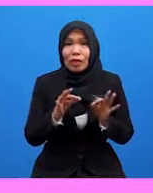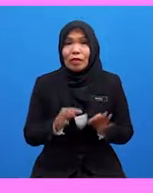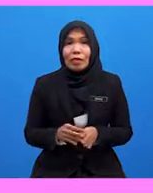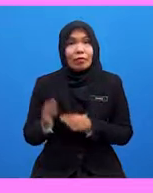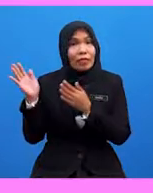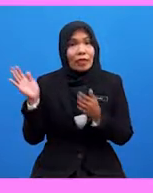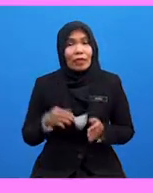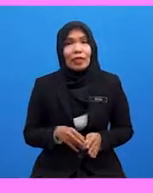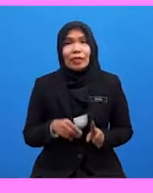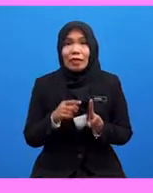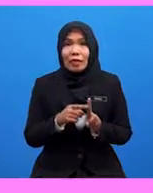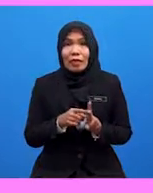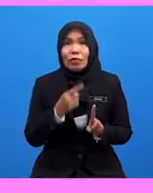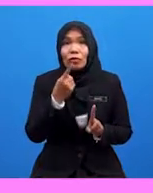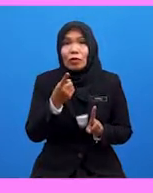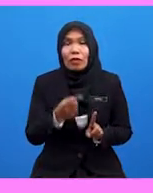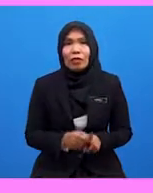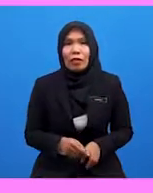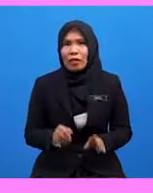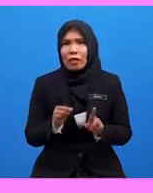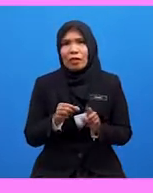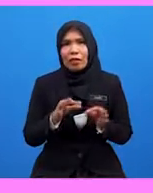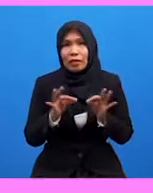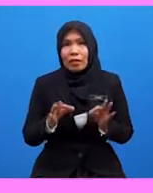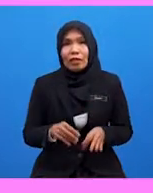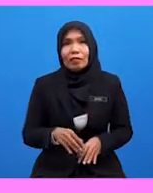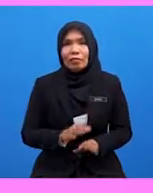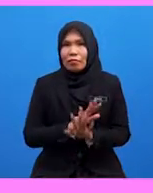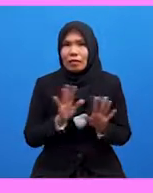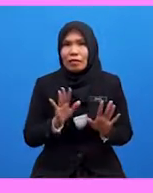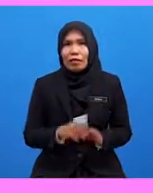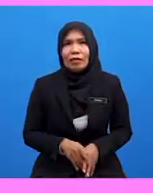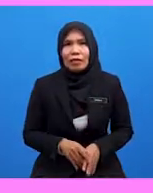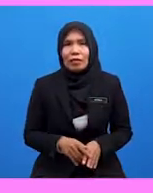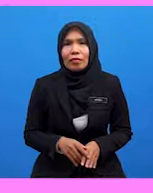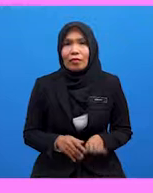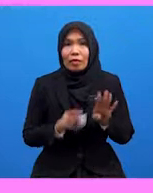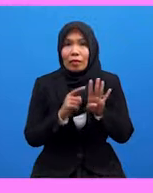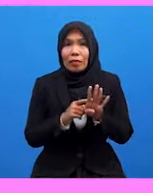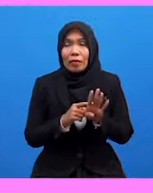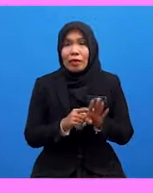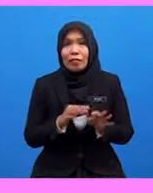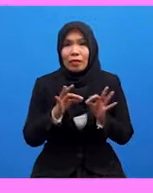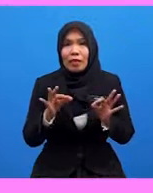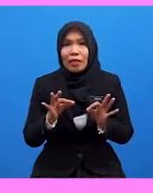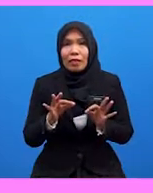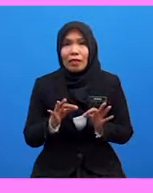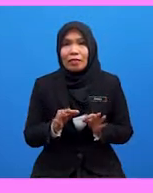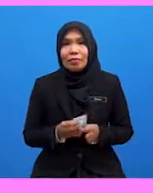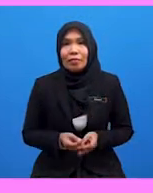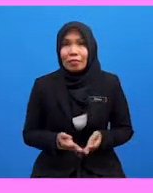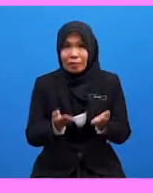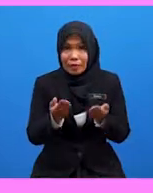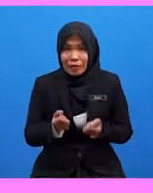2. Ayat suruhan, 3. Ayat larangan dan 4. Ayat permintaan. Sila buat pilihan 1 hingga